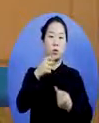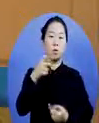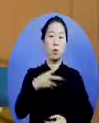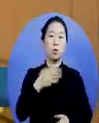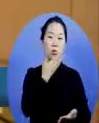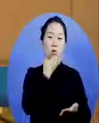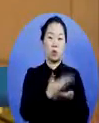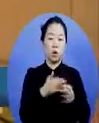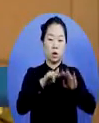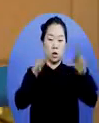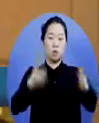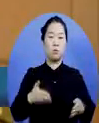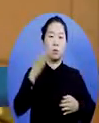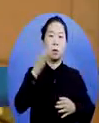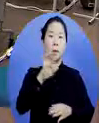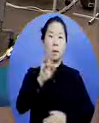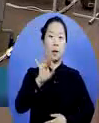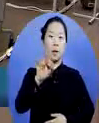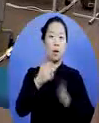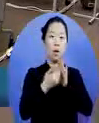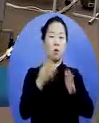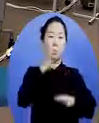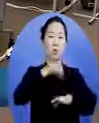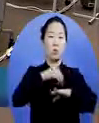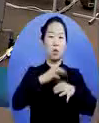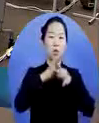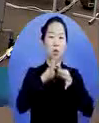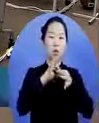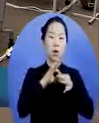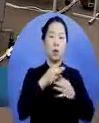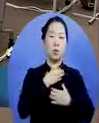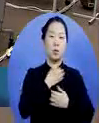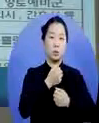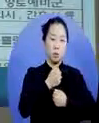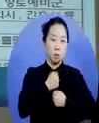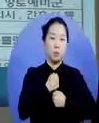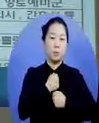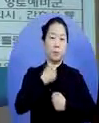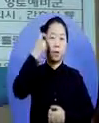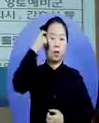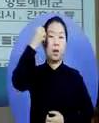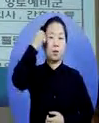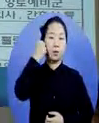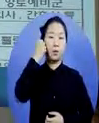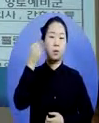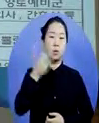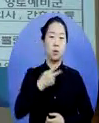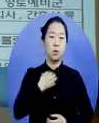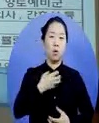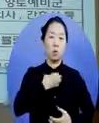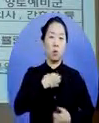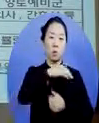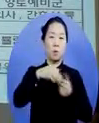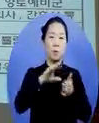운영 및 중요시설 방호 훈련을 통해 민관 곤경에 안보 공감대를 형성하고 유사시 완벽한 통합방위 대세를